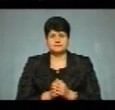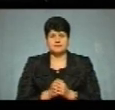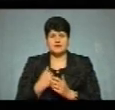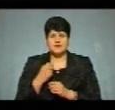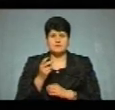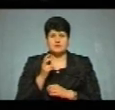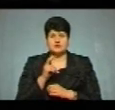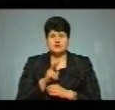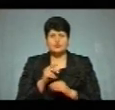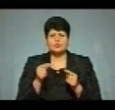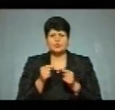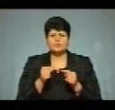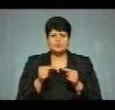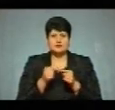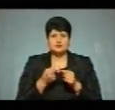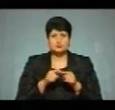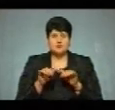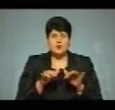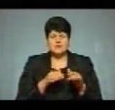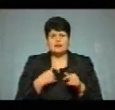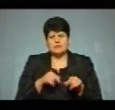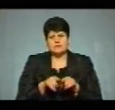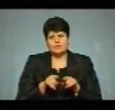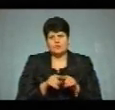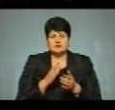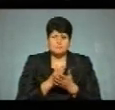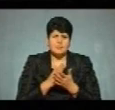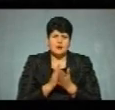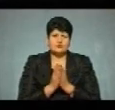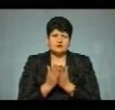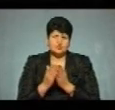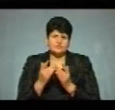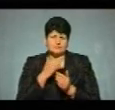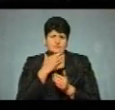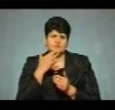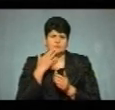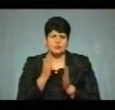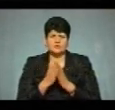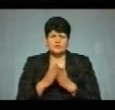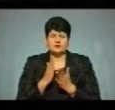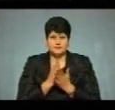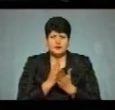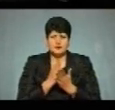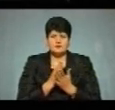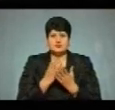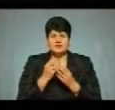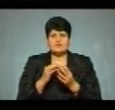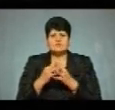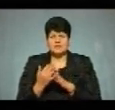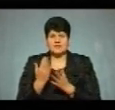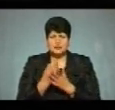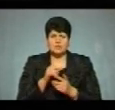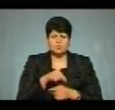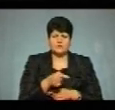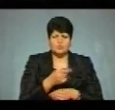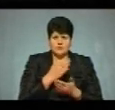Прийшов уточнитися акцію, і я думаю, що я також маю книжечок, багато книжечок є ще в селі і тут в